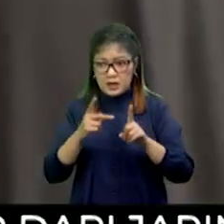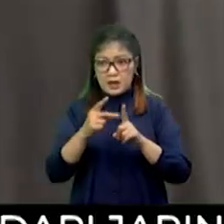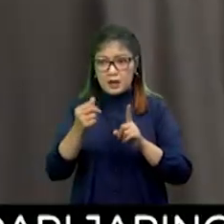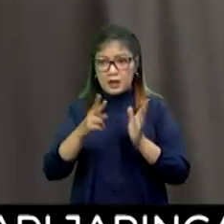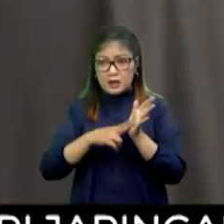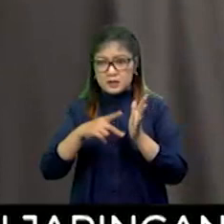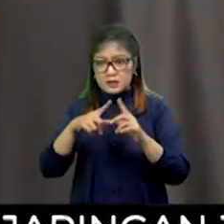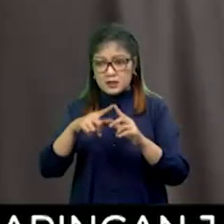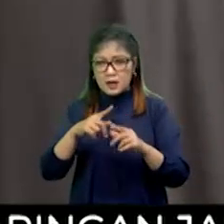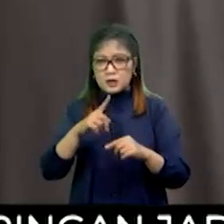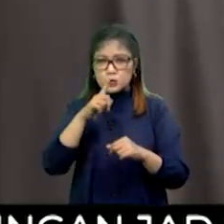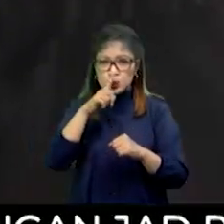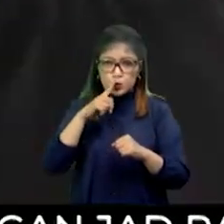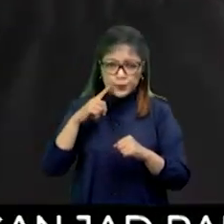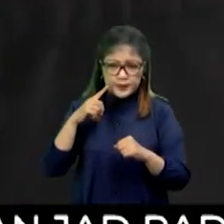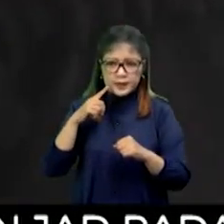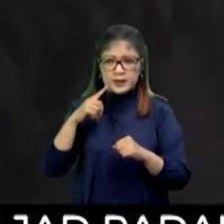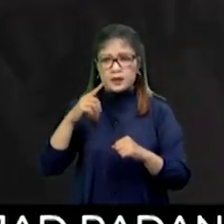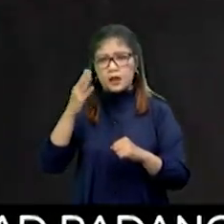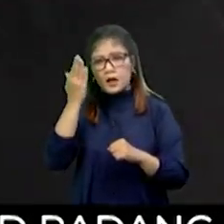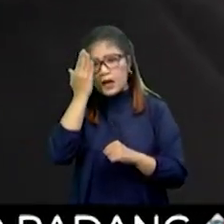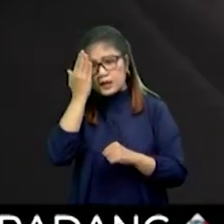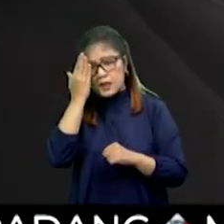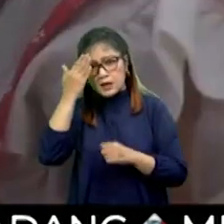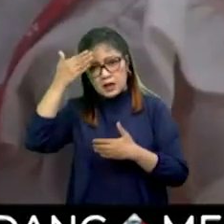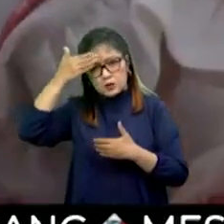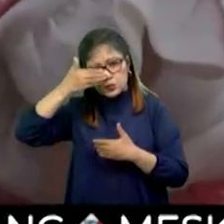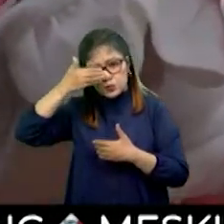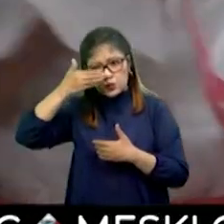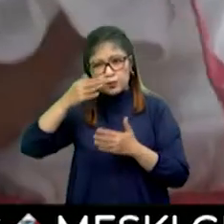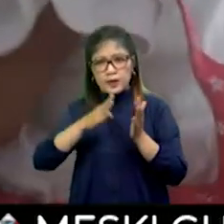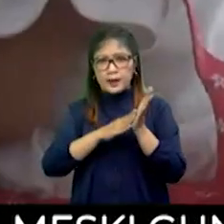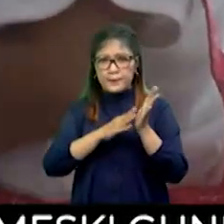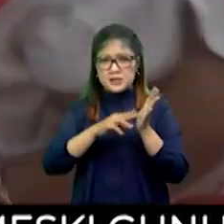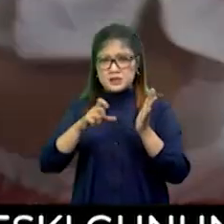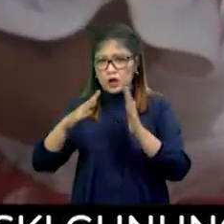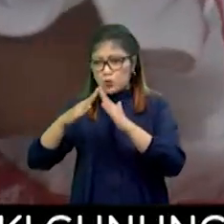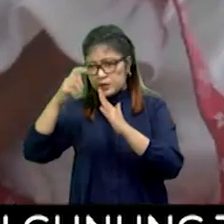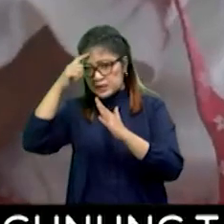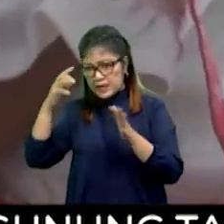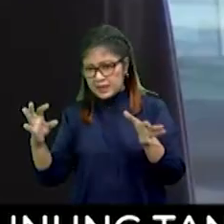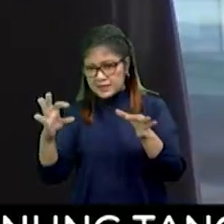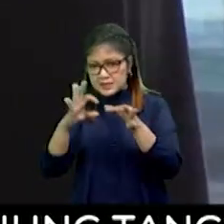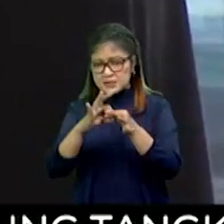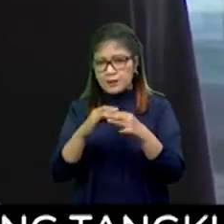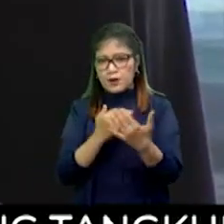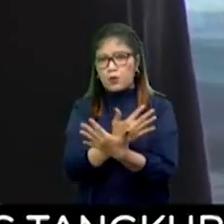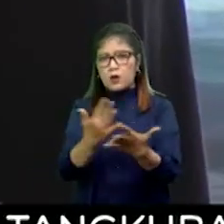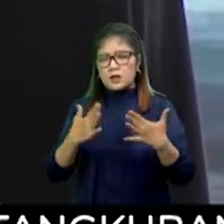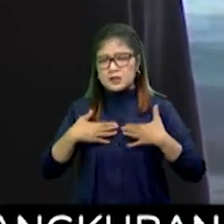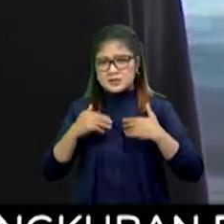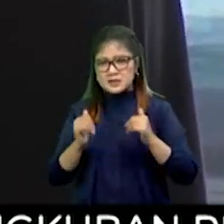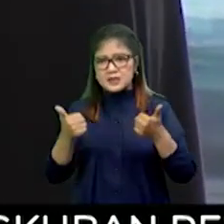bibir sumbing operasi katarak dan bibir sumbing yang digelar MNC peduli bersama Rumah Sakit Telogorejo telah banyak membuat masyarakat sembuh dan kembali